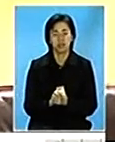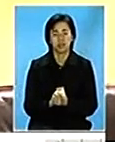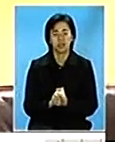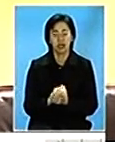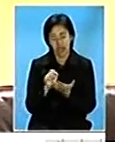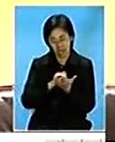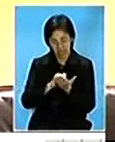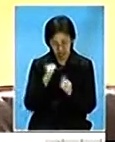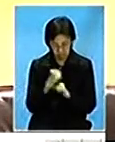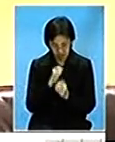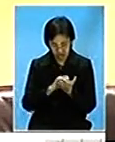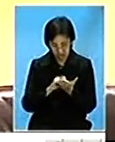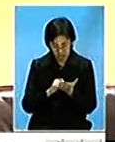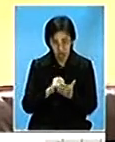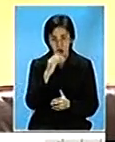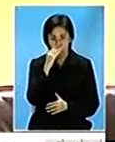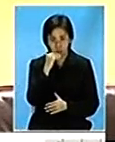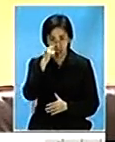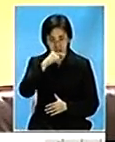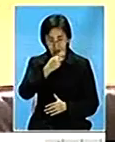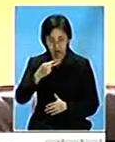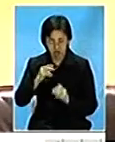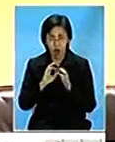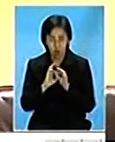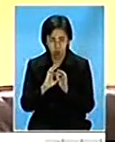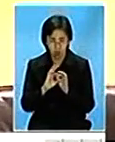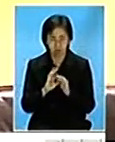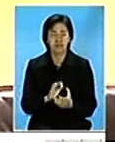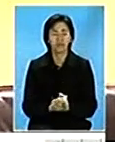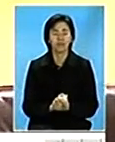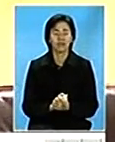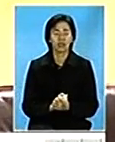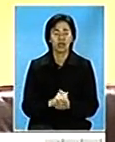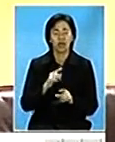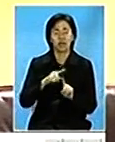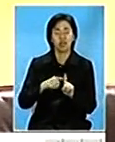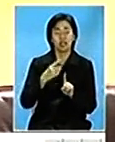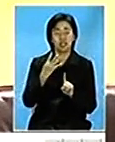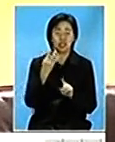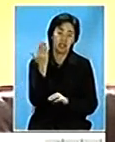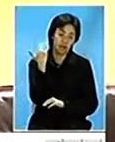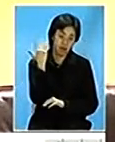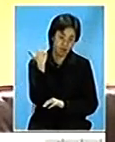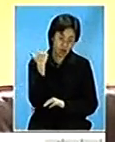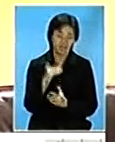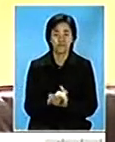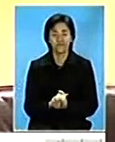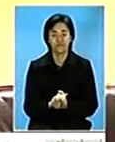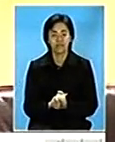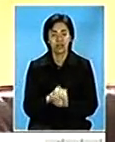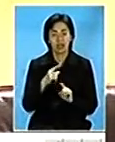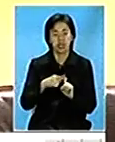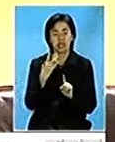ายมือการพูดภาษาไทยนะครับซึ่งเมื่อเดือนเมษาที่ผ่านมานั้นก็ได้ไ